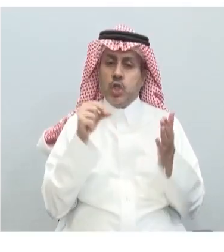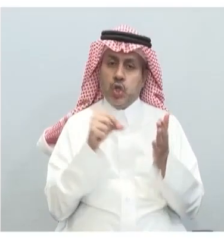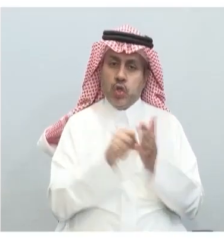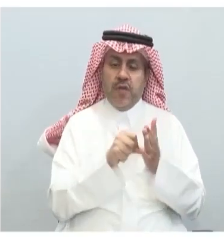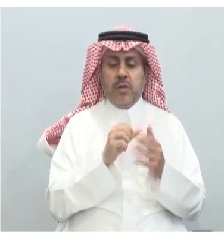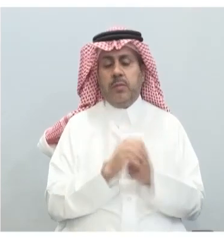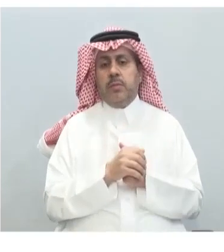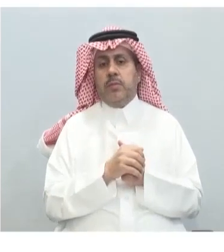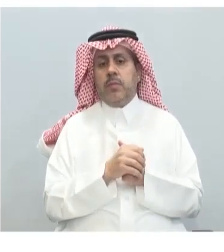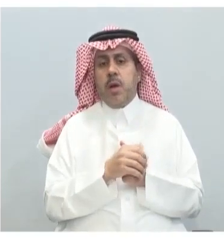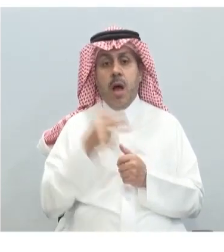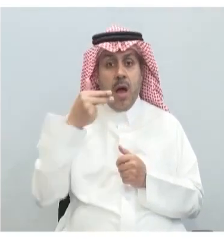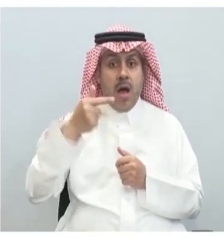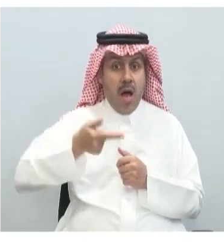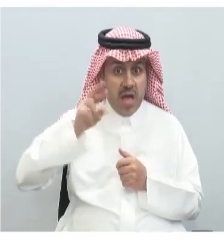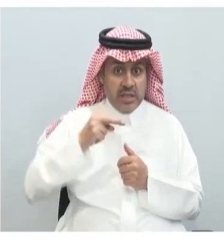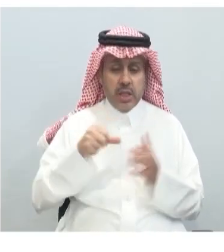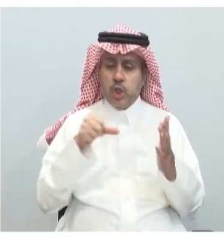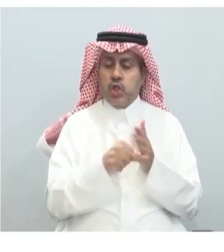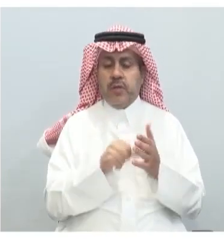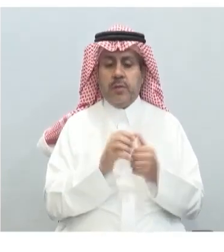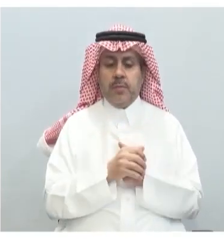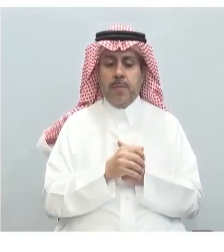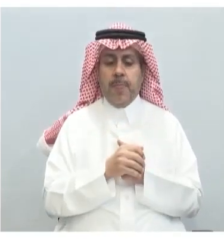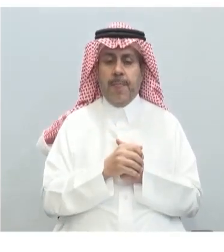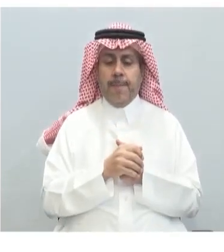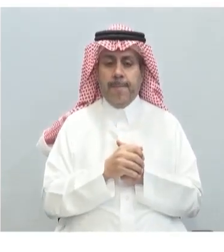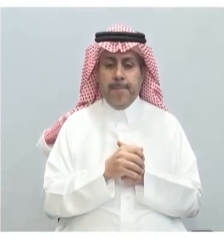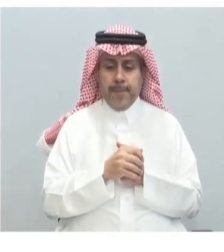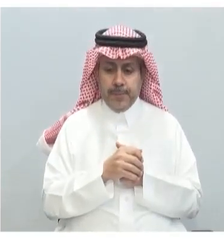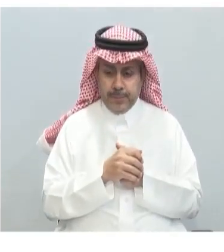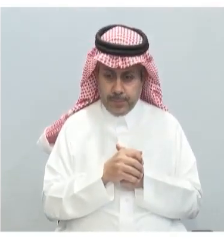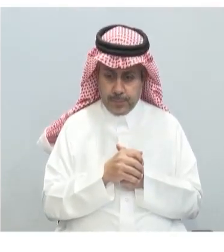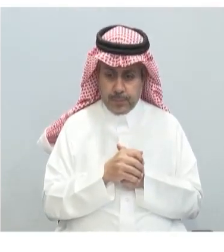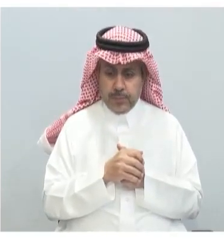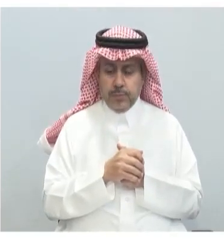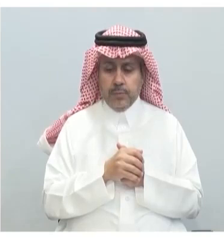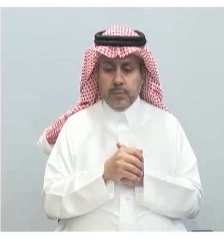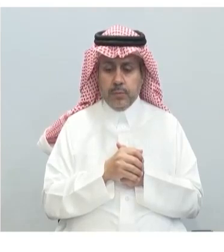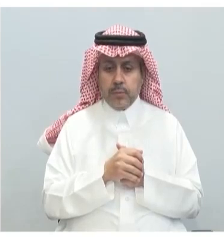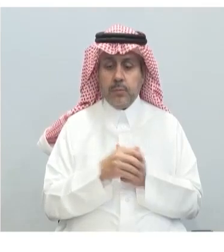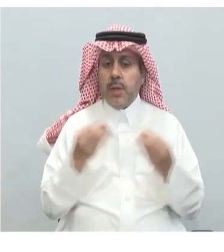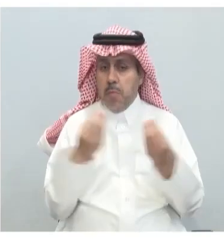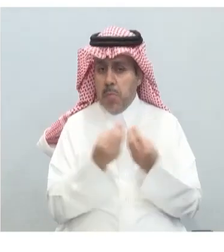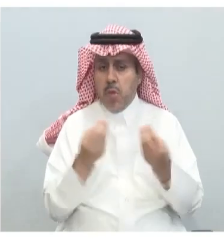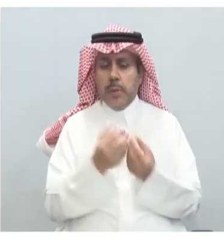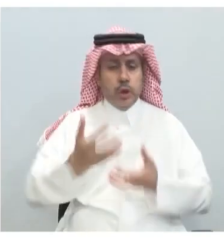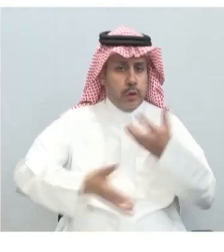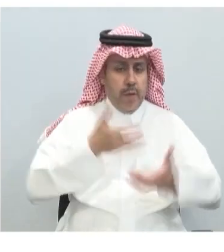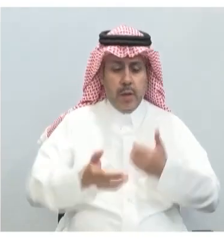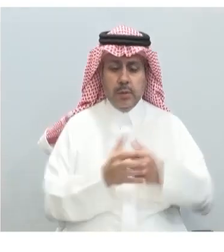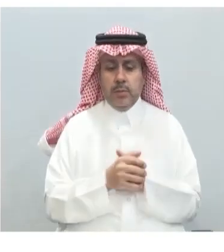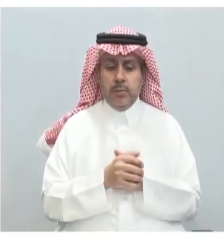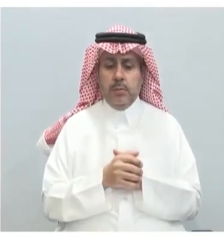اذا لانه في الحاله الغازيه ستكون حراره التكوين القياسيه له تساوي صفر وهو من ضمن من المتفاعلات